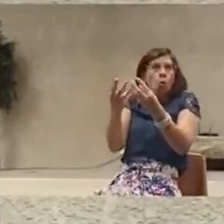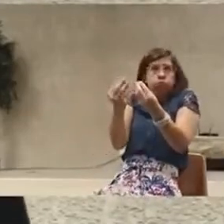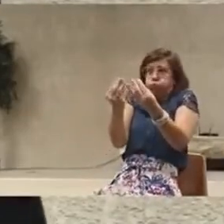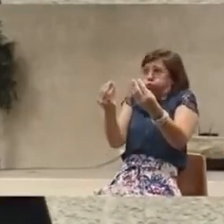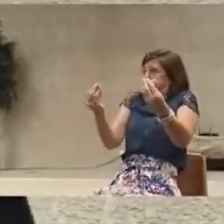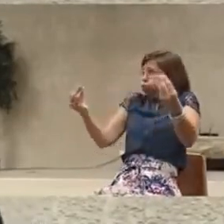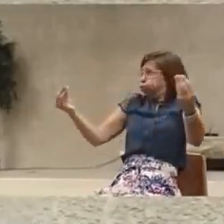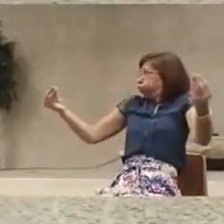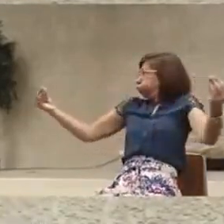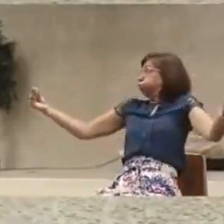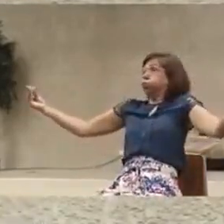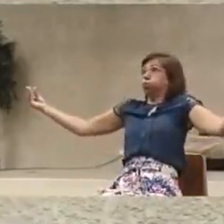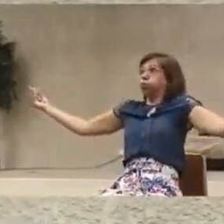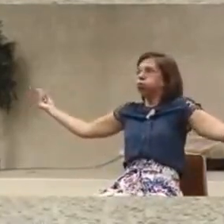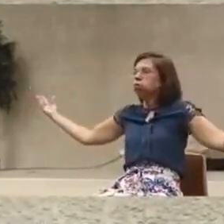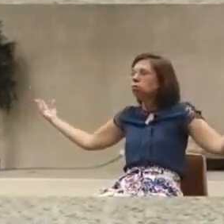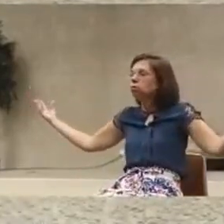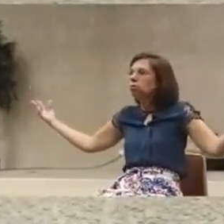ait un fleuve.